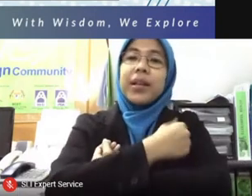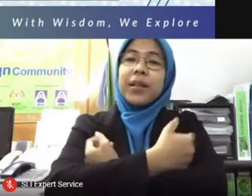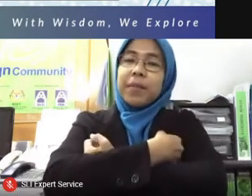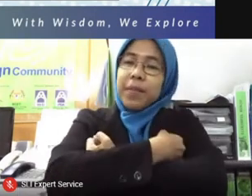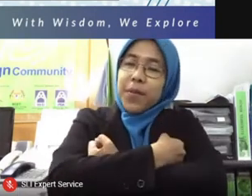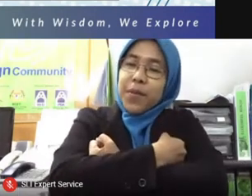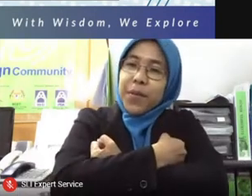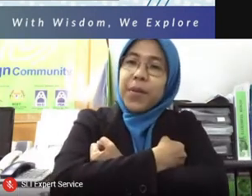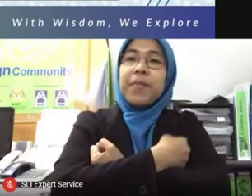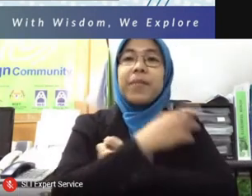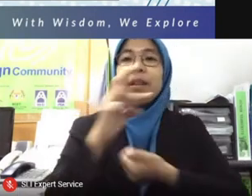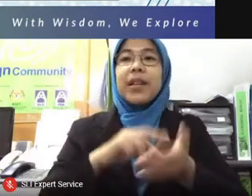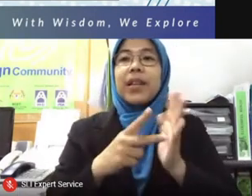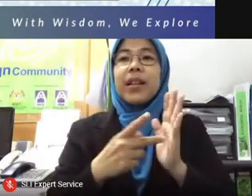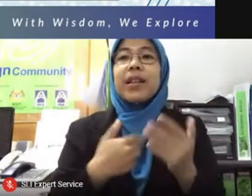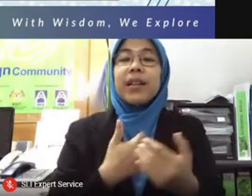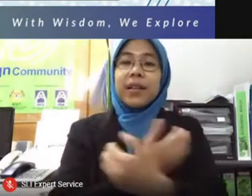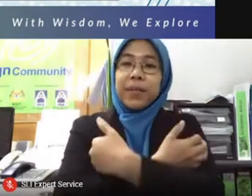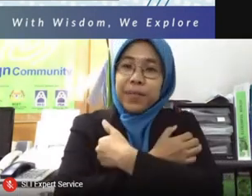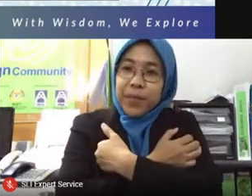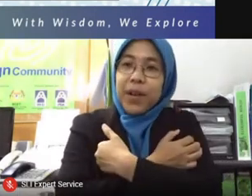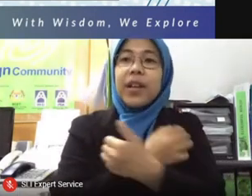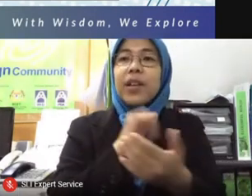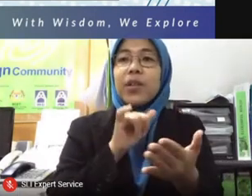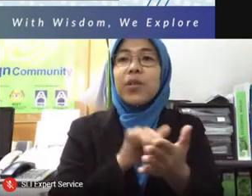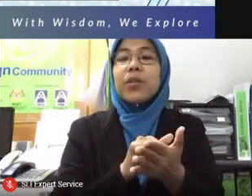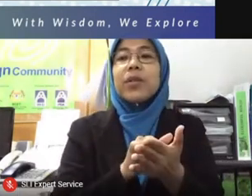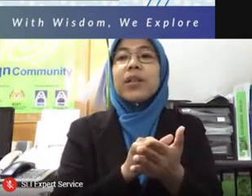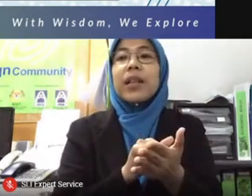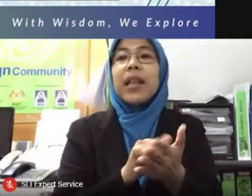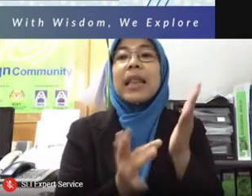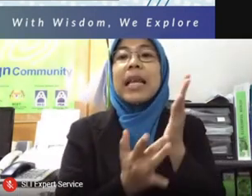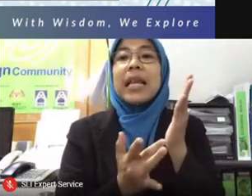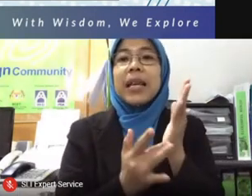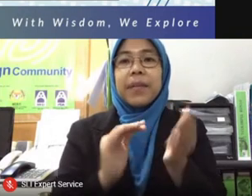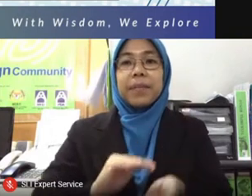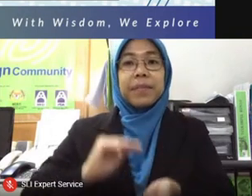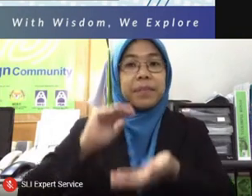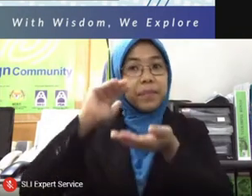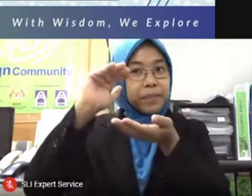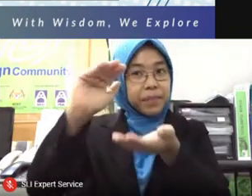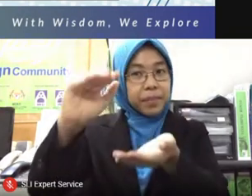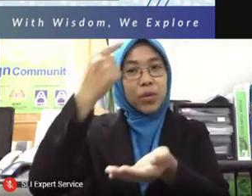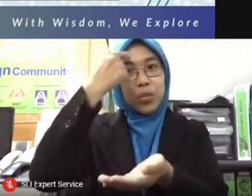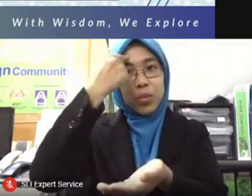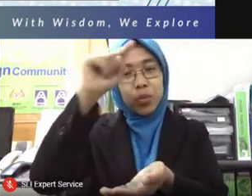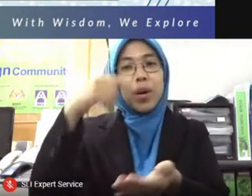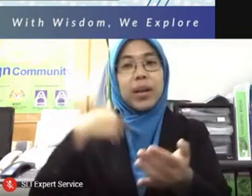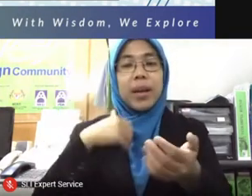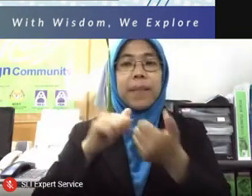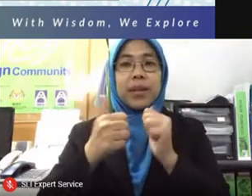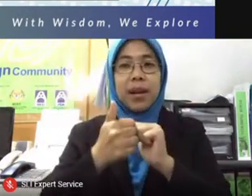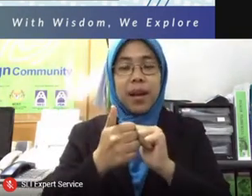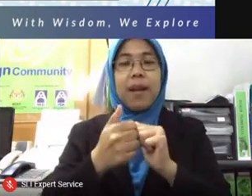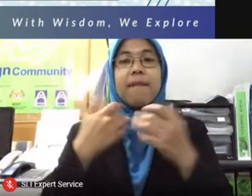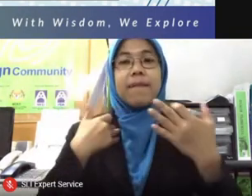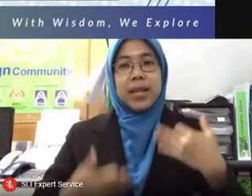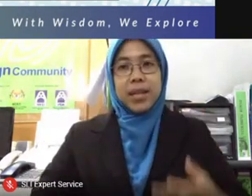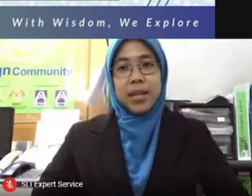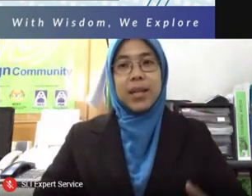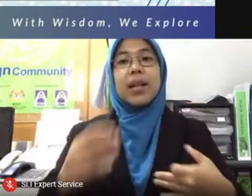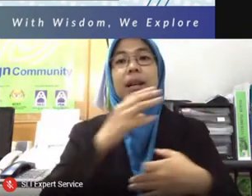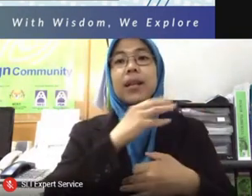dia orang kata kita dakap dia. Jadi itu antara teknik penyampaian yang untuk yang ada kekangan fizikal lah. Okey,